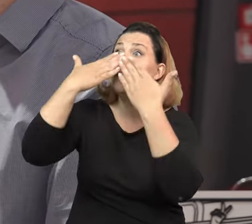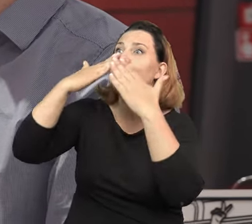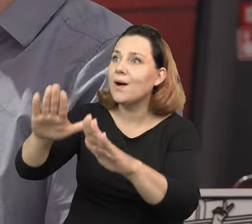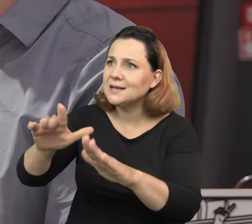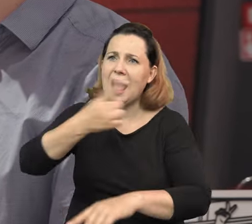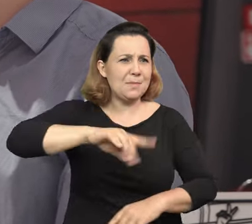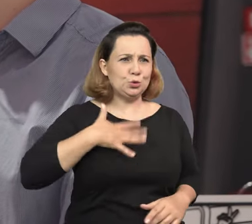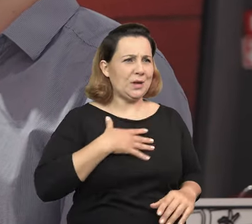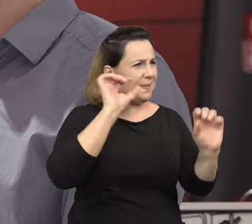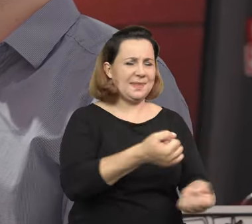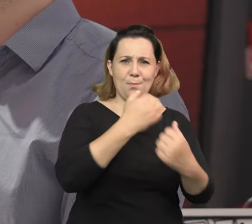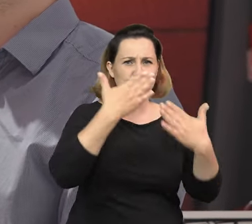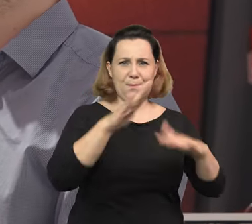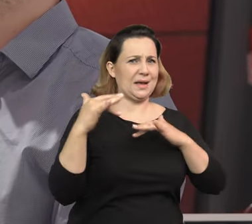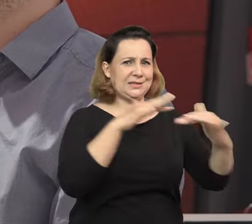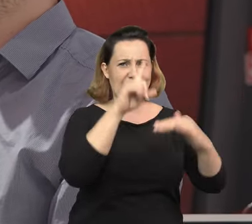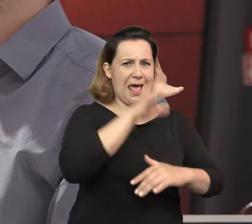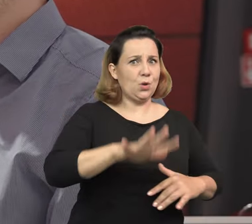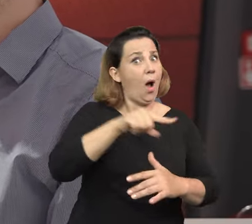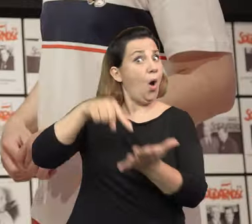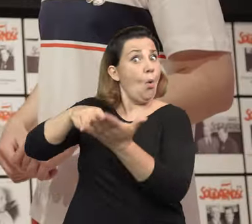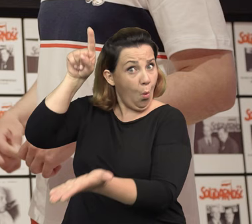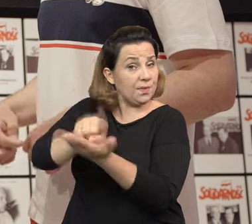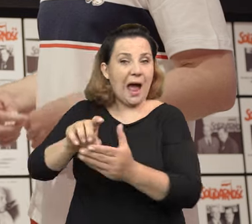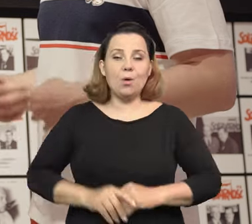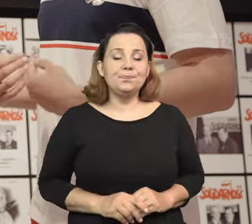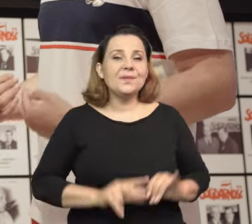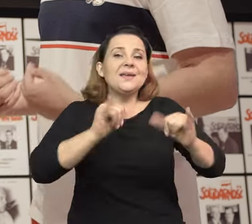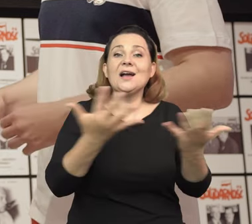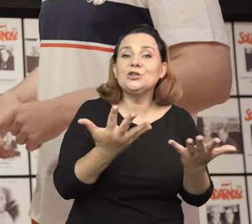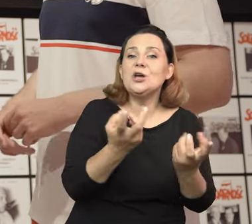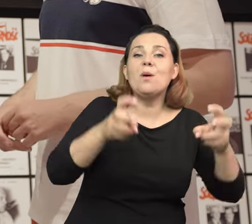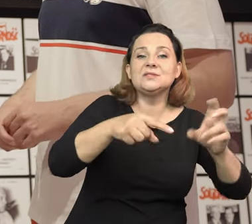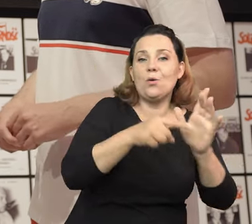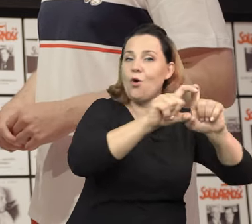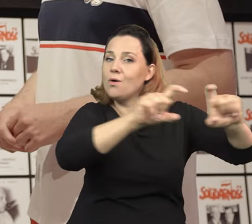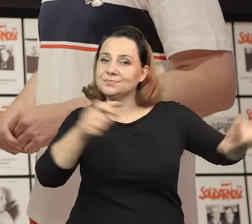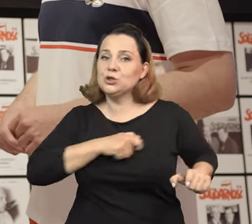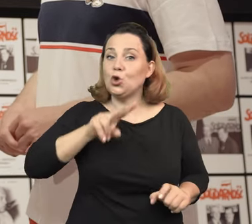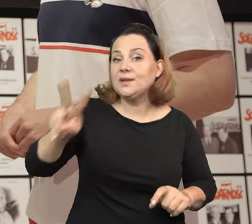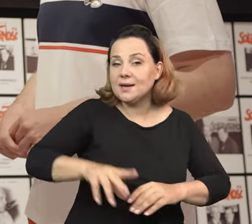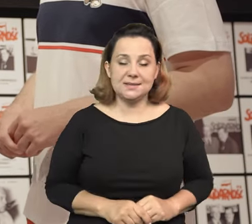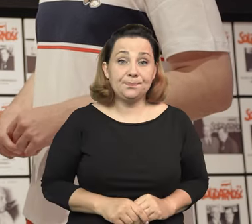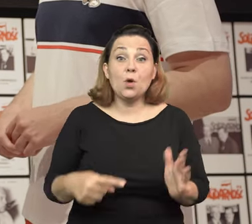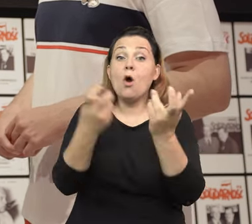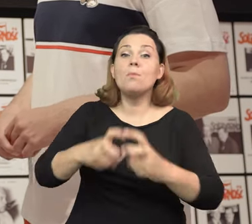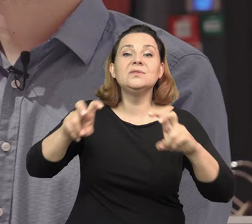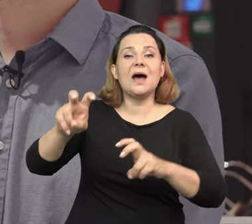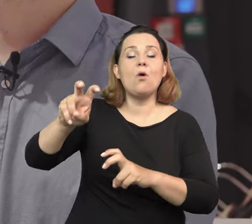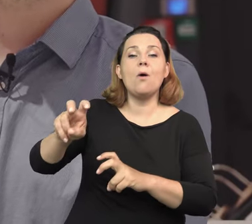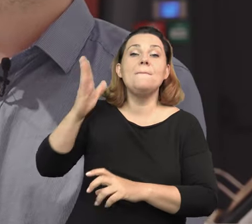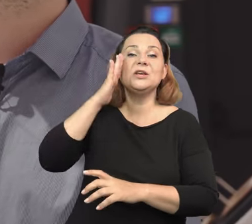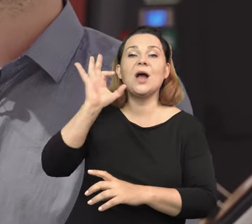to, co wydaje się nieprzedstawialne w relacjach międzyludzkich. Jak i gdzie powstała solidaryca? Solidaryca powstała